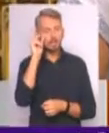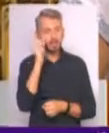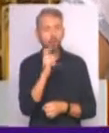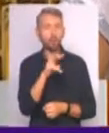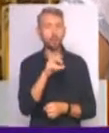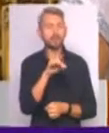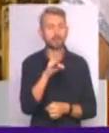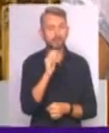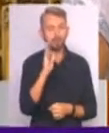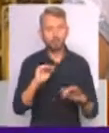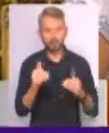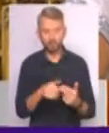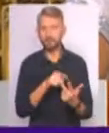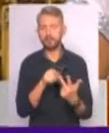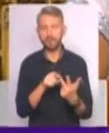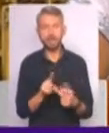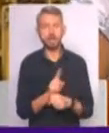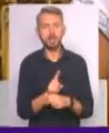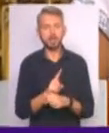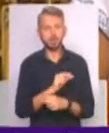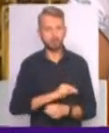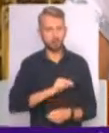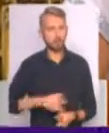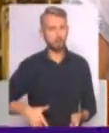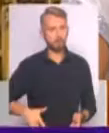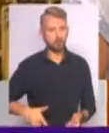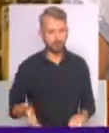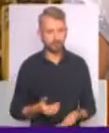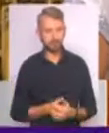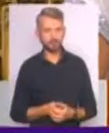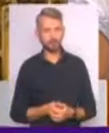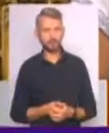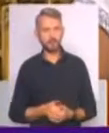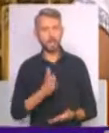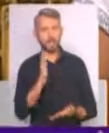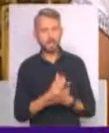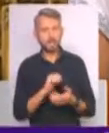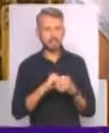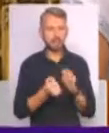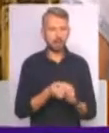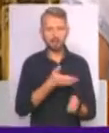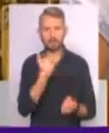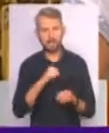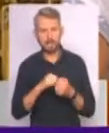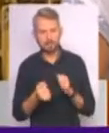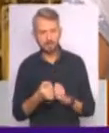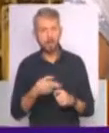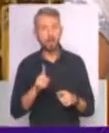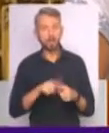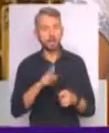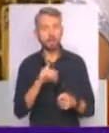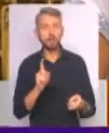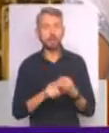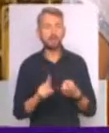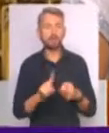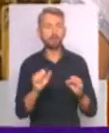ниже. Третий момент. Нормализуем функцию печени. Там, есть камни, нет камней. Да, от этого будет зависеть, что